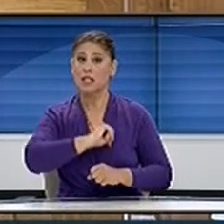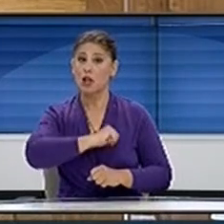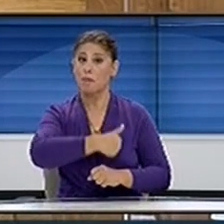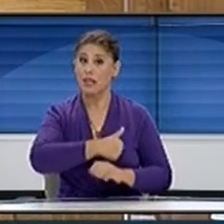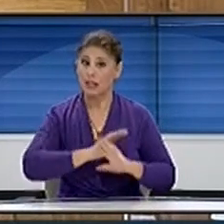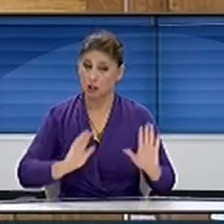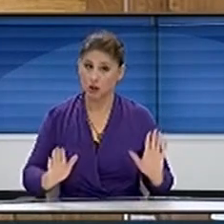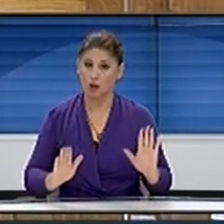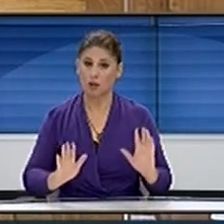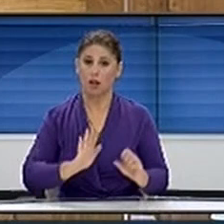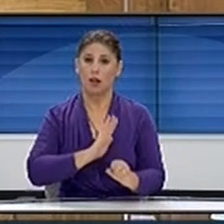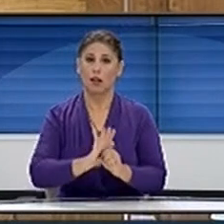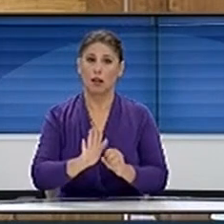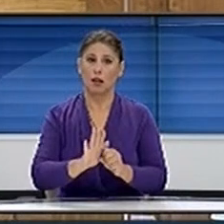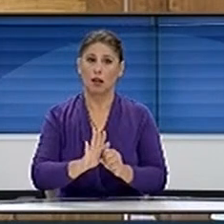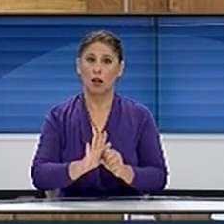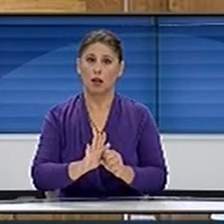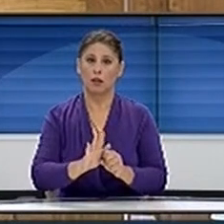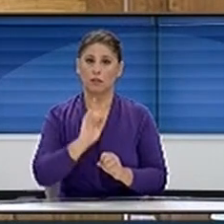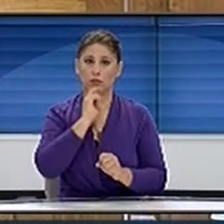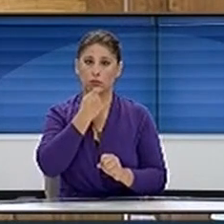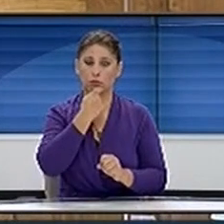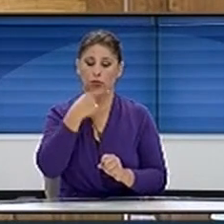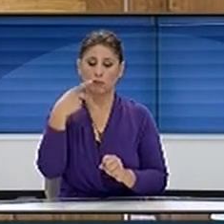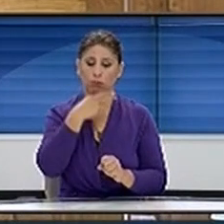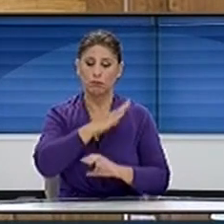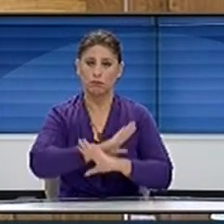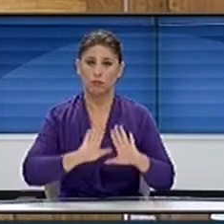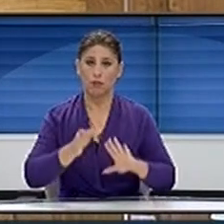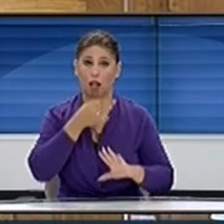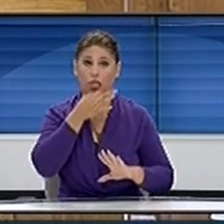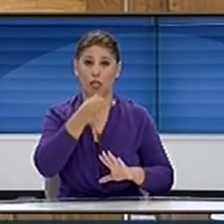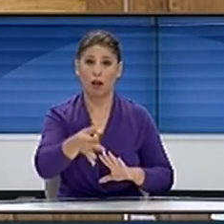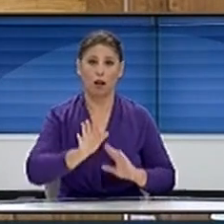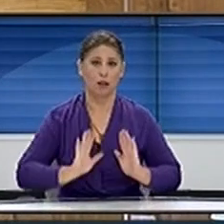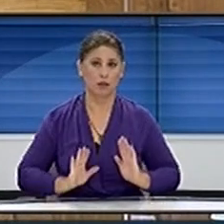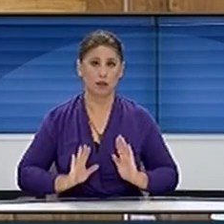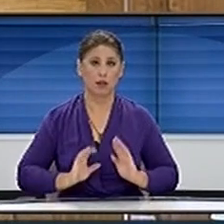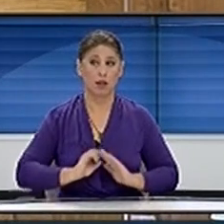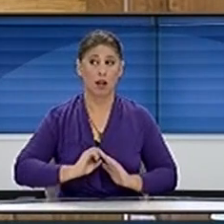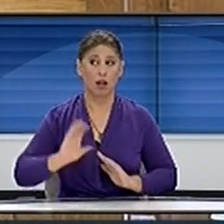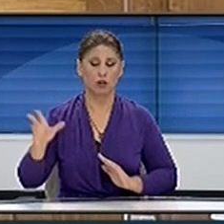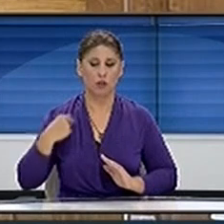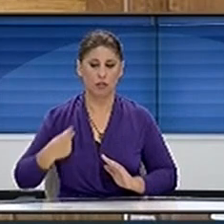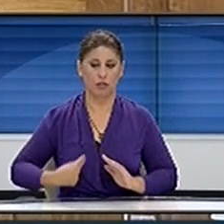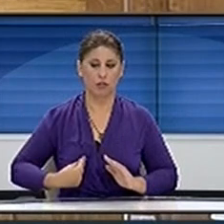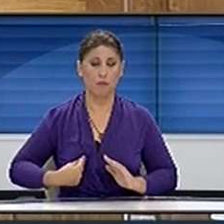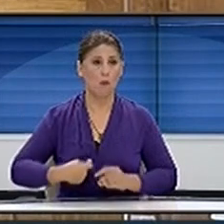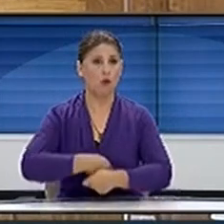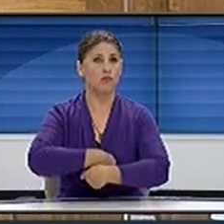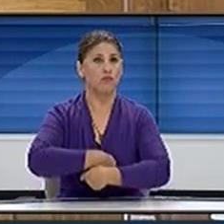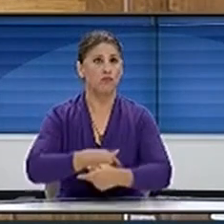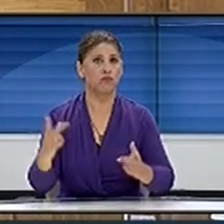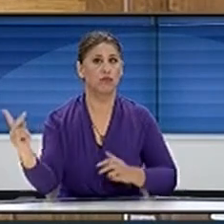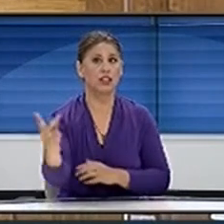υπηρεσιών καλύπτονται από το απόρριτο και κινούνται εκτός δημοσιότητας.